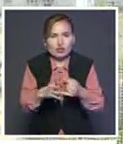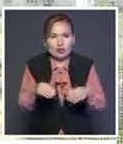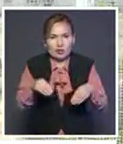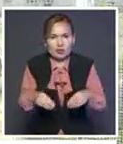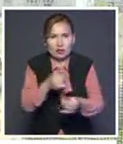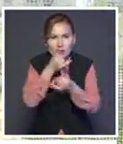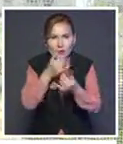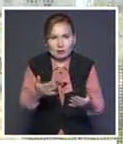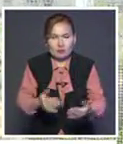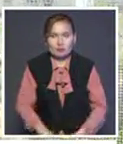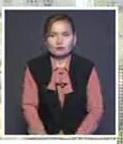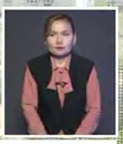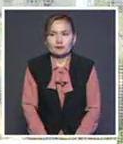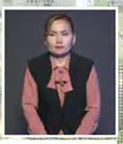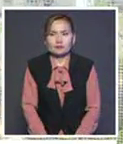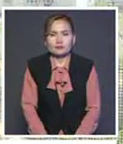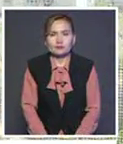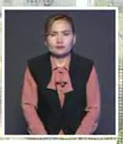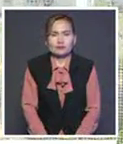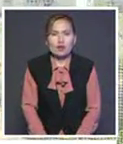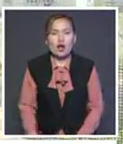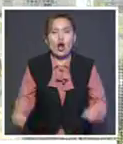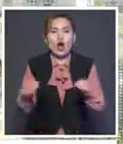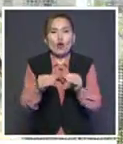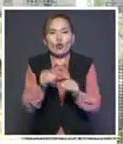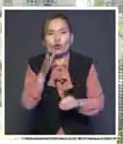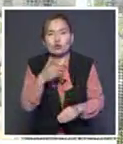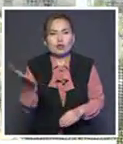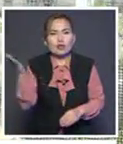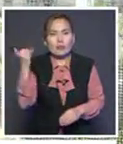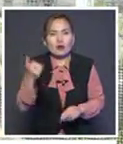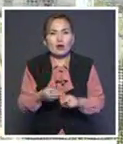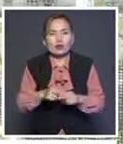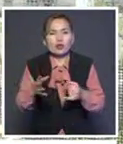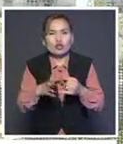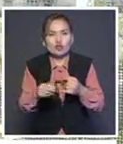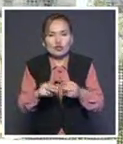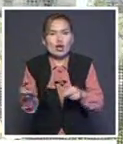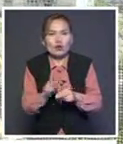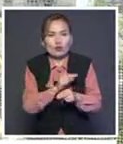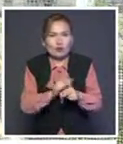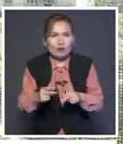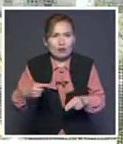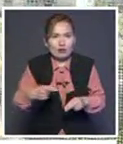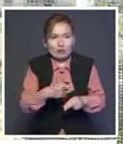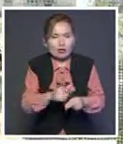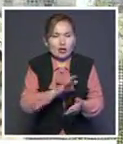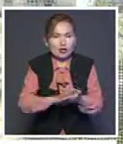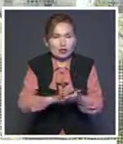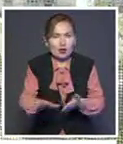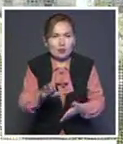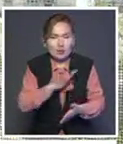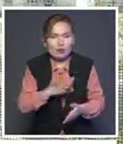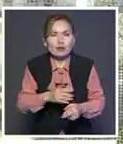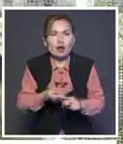күдіктенеді. Медный купорос, известь, севоборон. 10 жыл бұрын тап осы зиянкесті дәріледім, бірақ көп ақша жұмсамадым. Ол кезде өнім